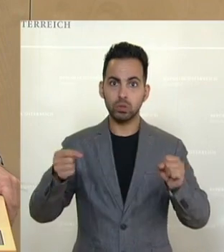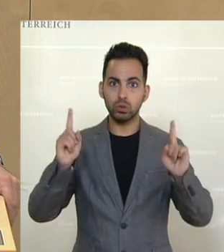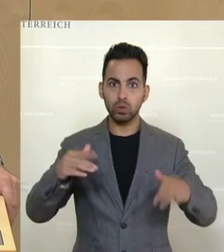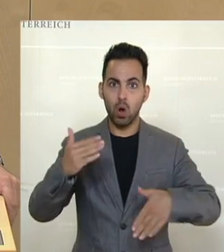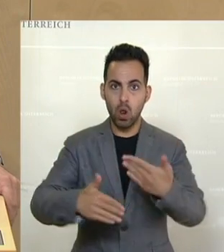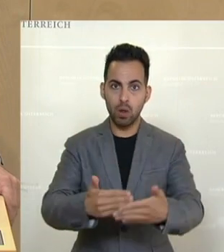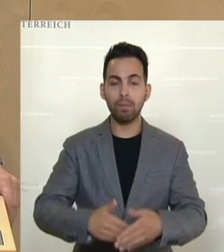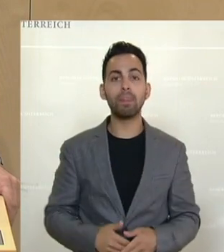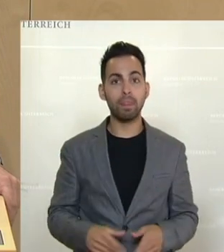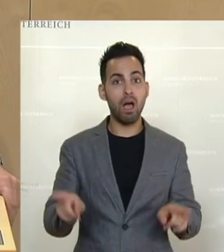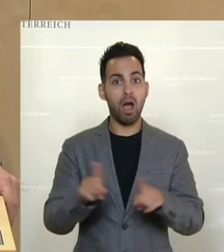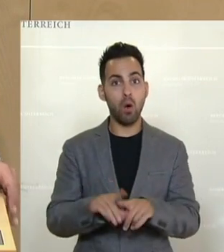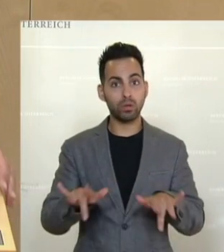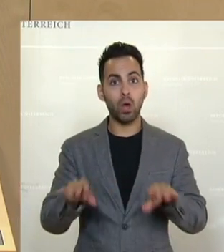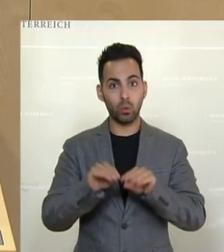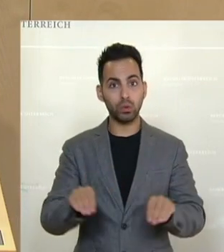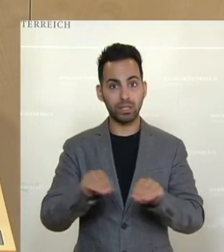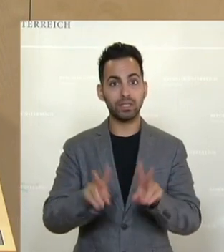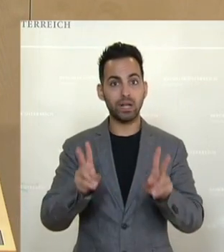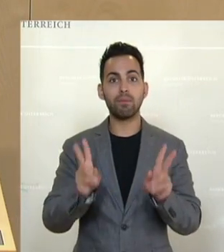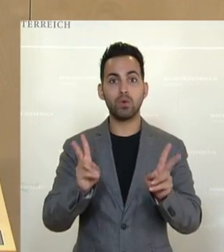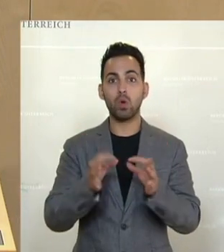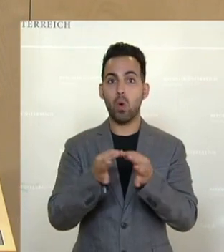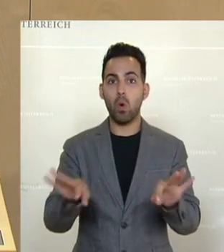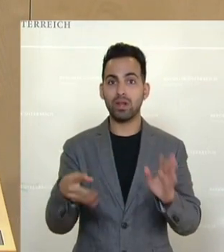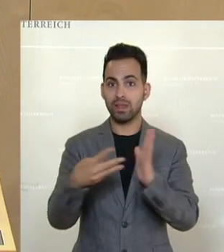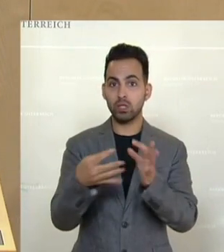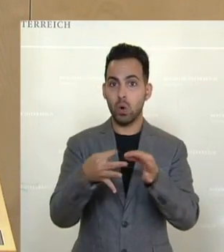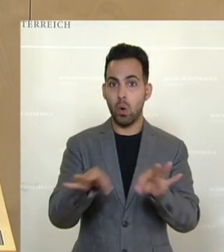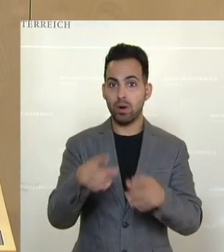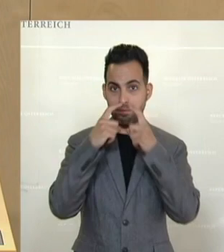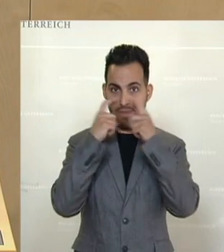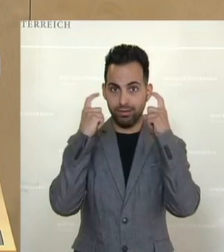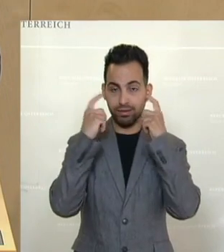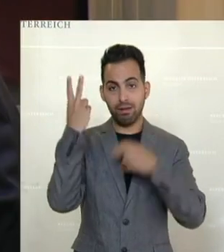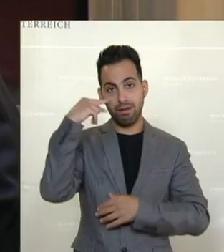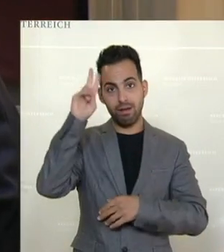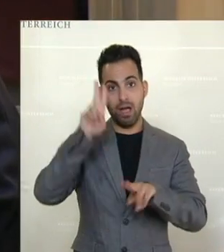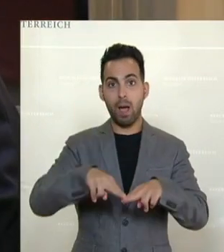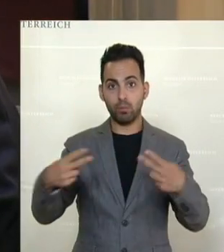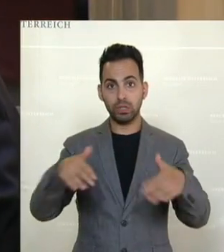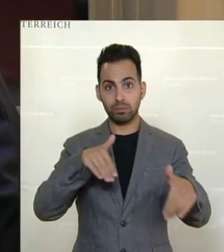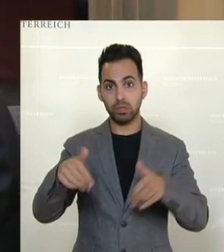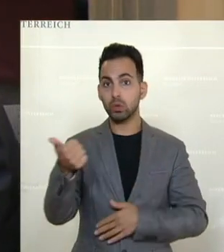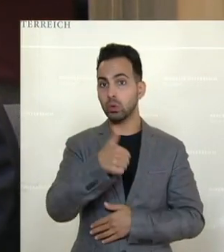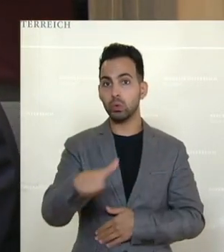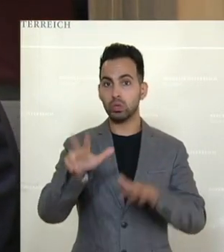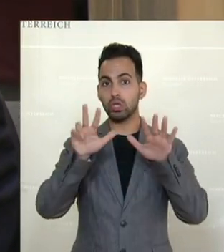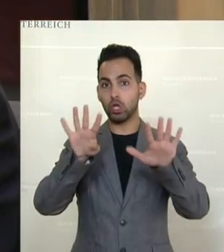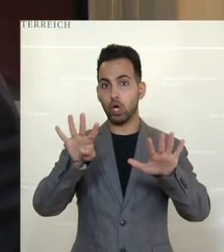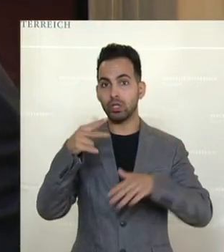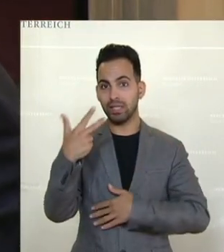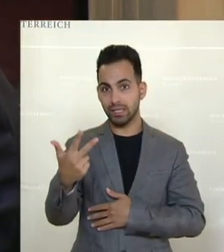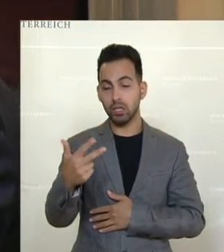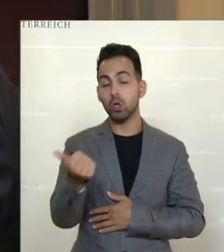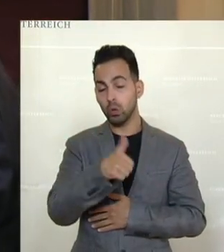Und es macht nämlich den Unterricht möglich ohne Testen und ohne Maske. Und Herr Bundesminister, wir haben 139 oder Sie haben diese Regierung